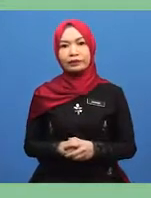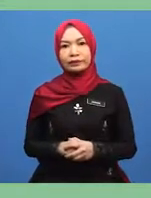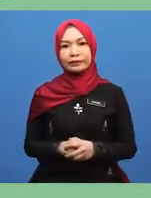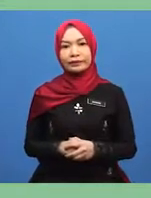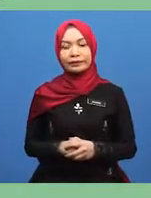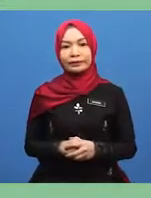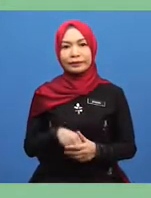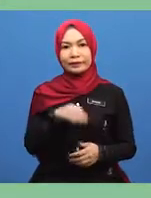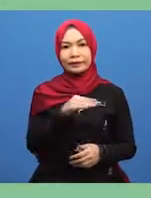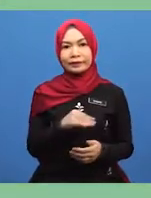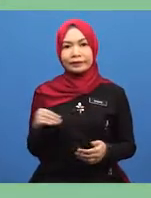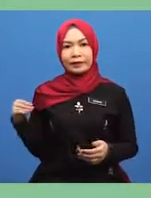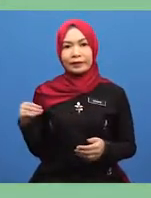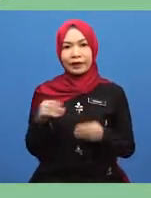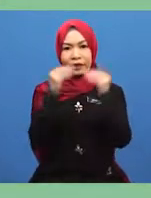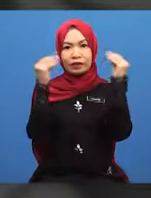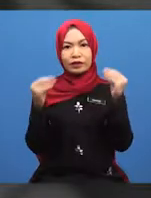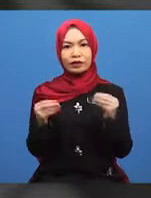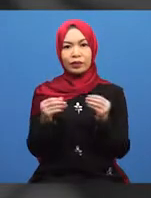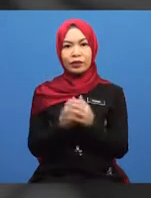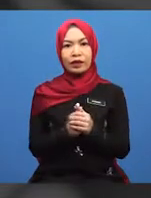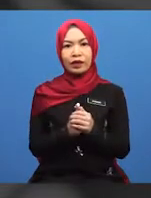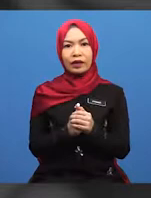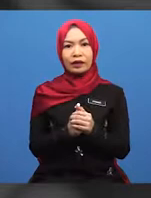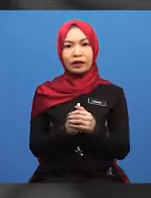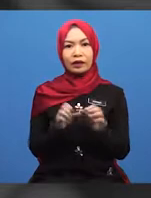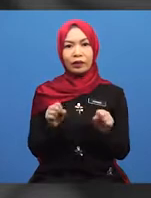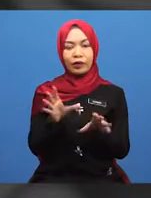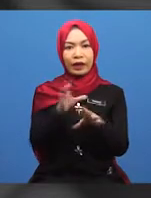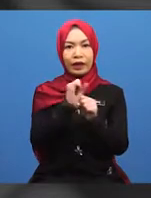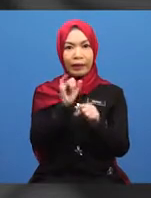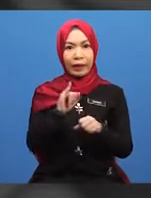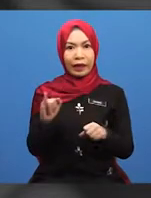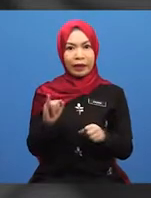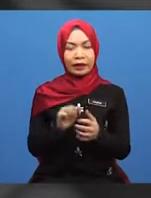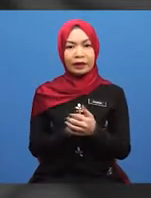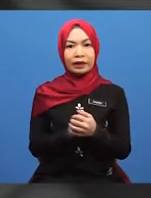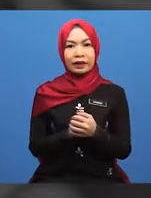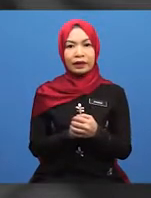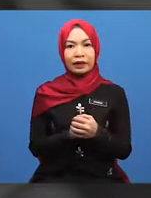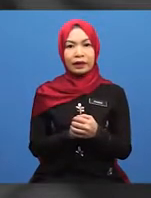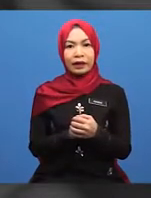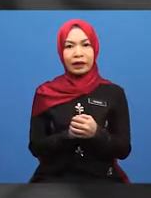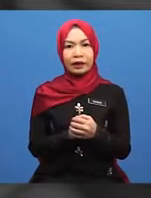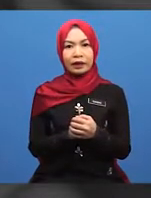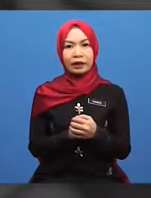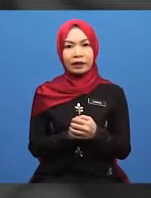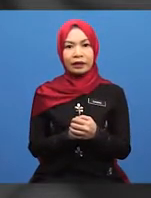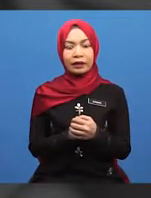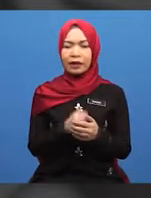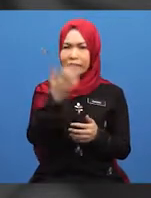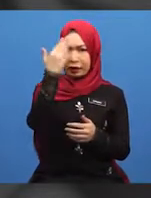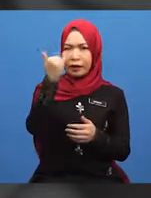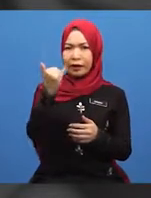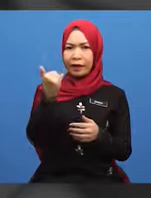dengan kuantiti USD yang diminta. Setakat ini, mungkin pelajar-pelajar akan tertanya-tanya kenapa